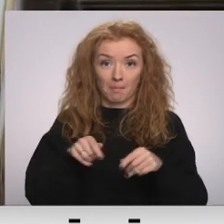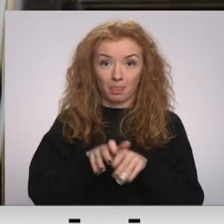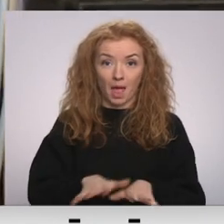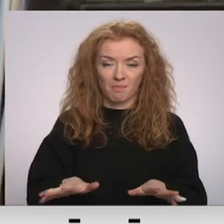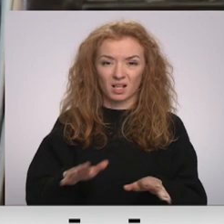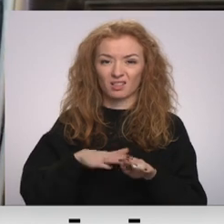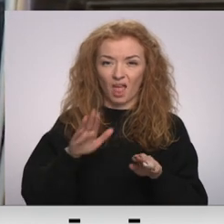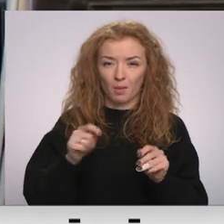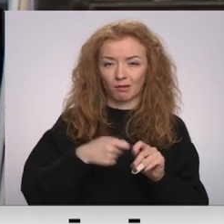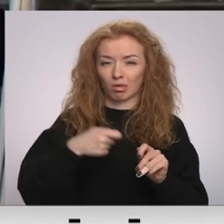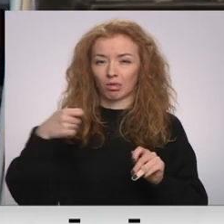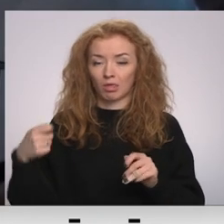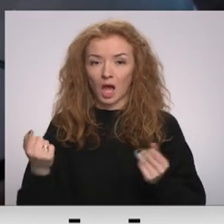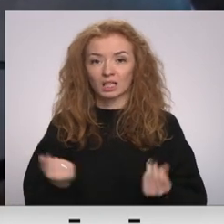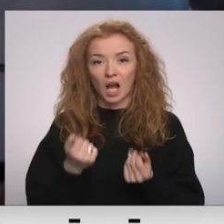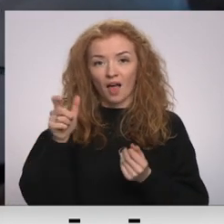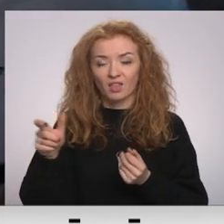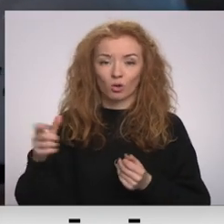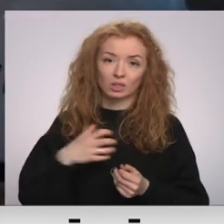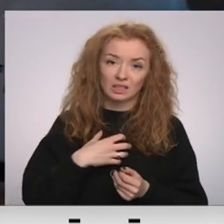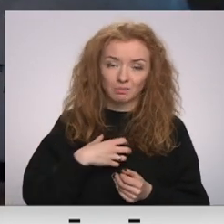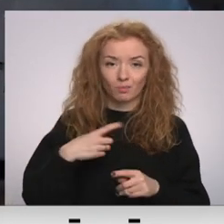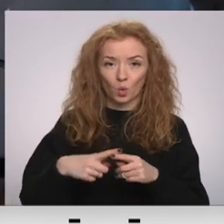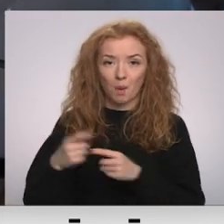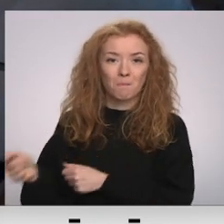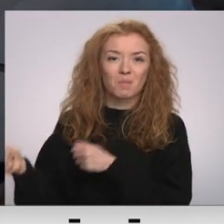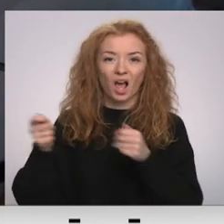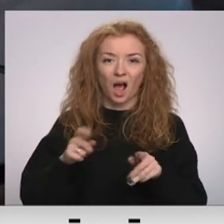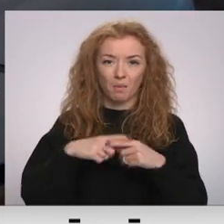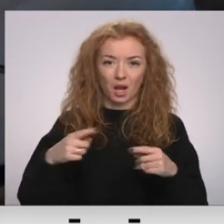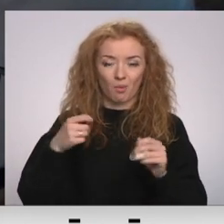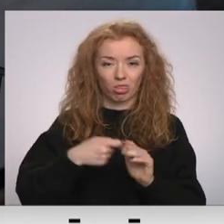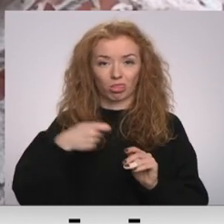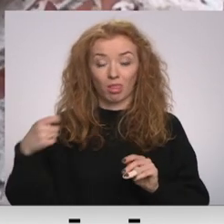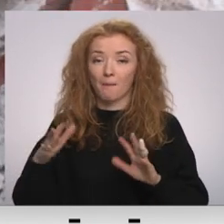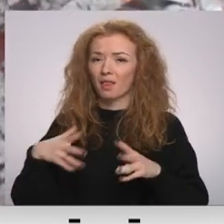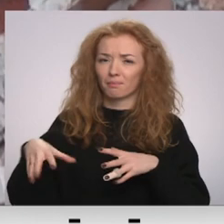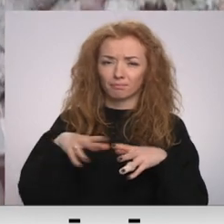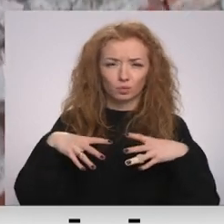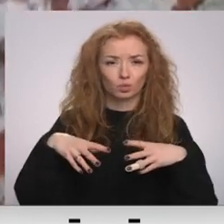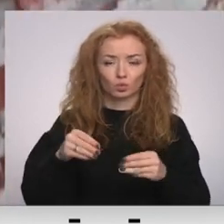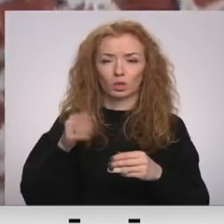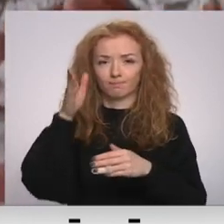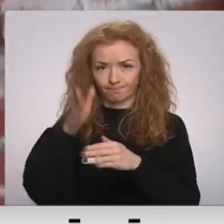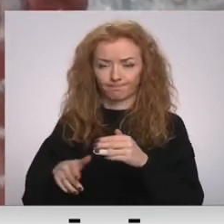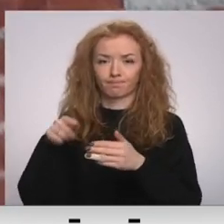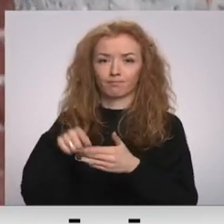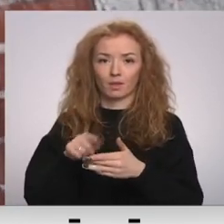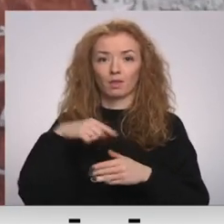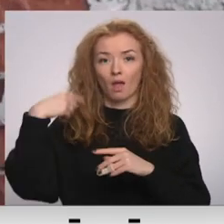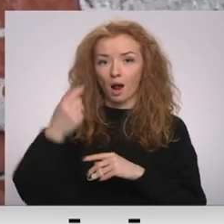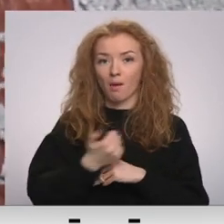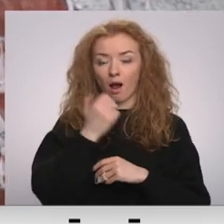mazliet iekavējušies strādnieku slimības un materiāli ielgušās piegādes dēļ. Taču viss tikšot pabeigts norunātajā laikā līdz nākamā